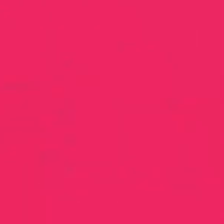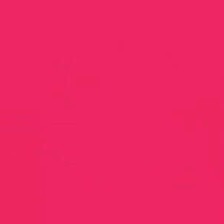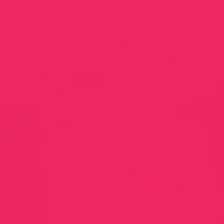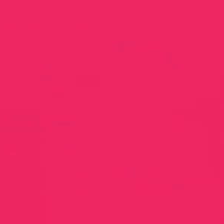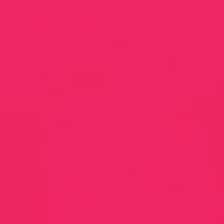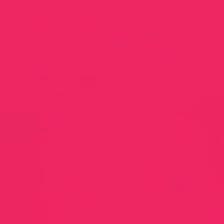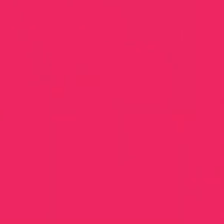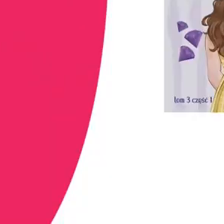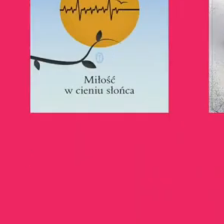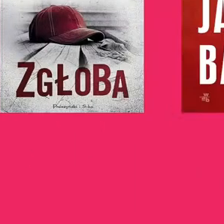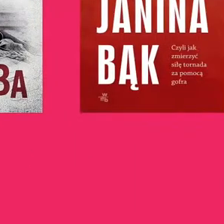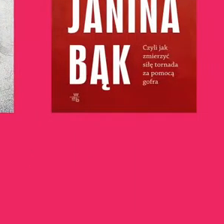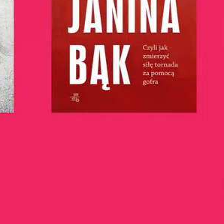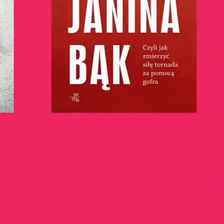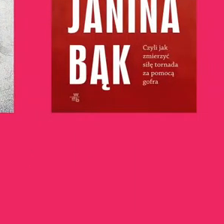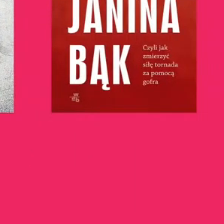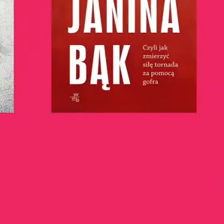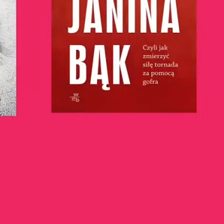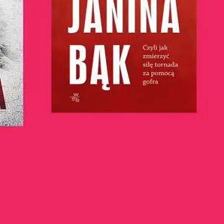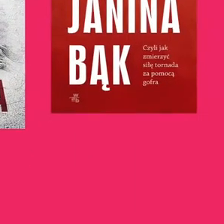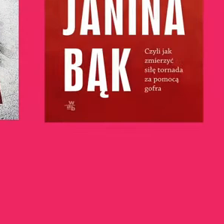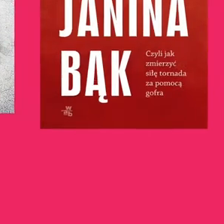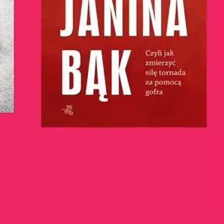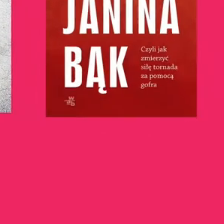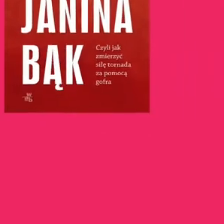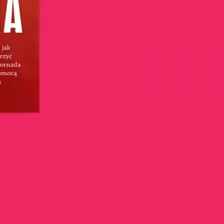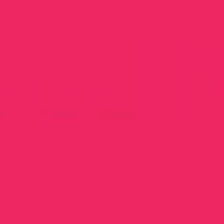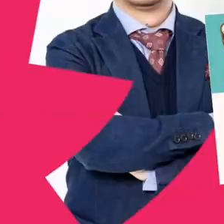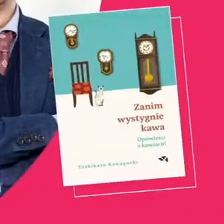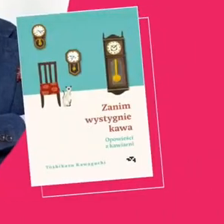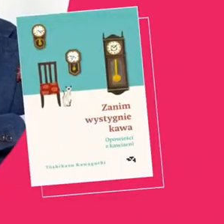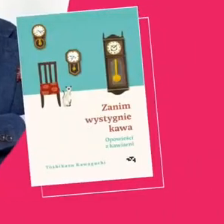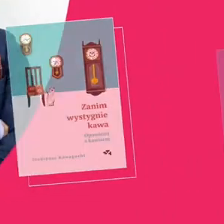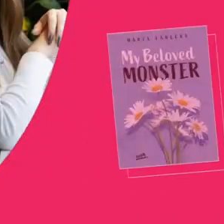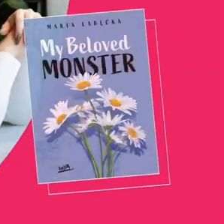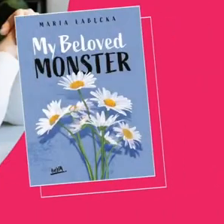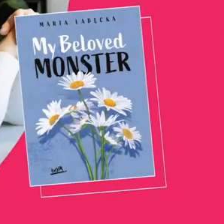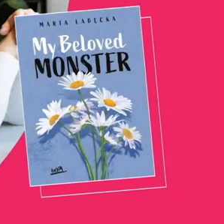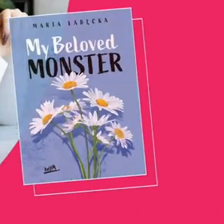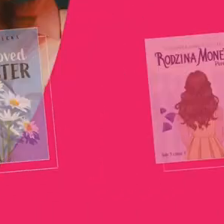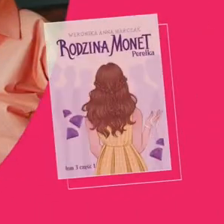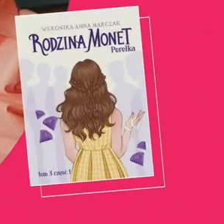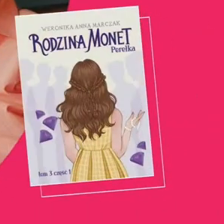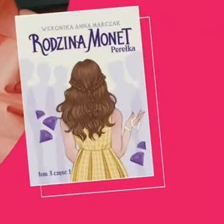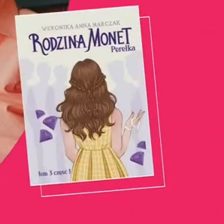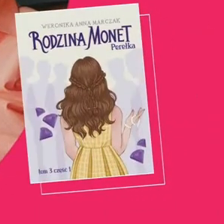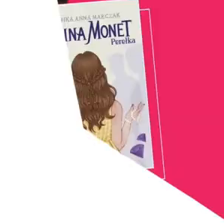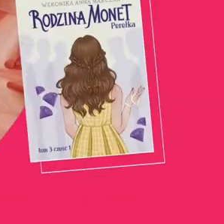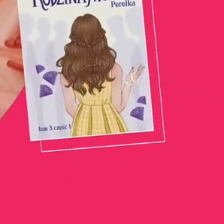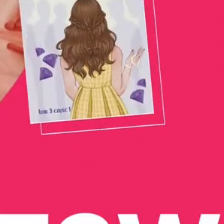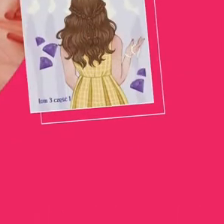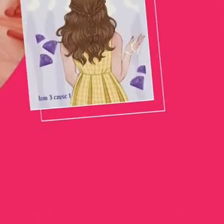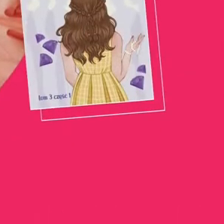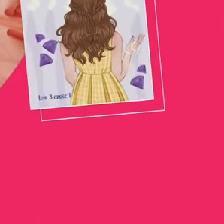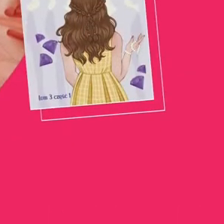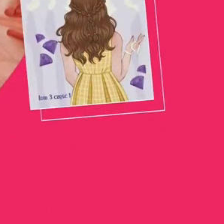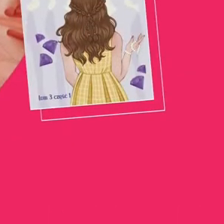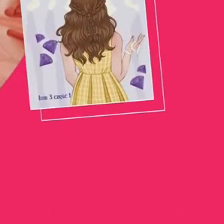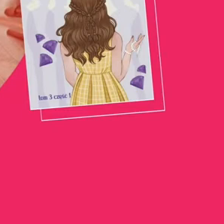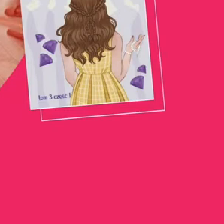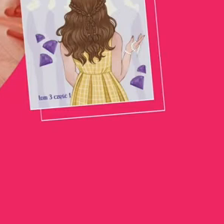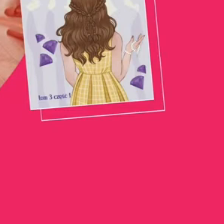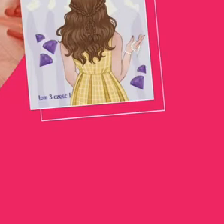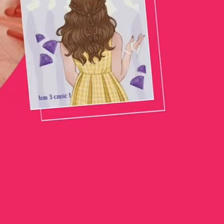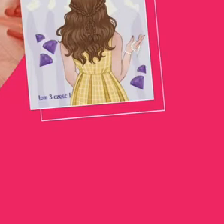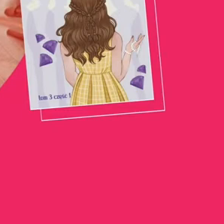Odwiedź targi książki Empiku. Czekają na Ciebie setki targowych okazji, premiery oraz spotkania online z autorami. Młodych czytelników zapraszamy do Warszawy